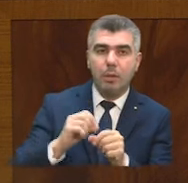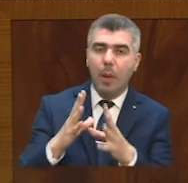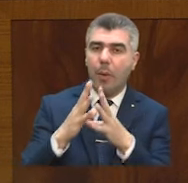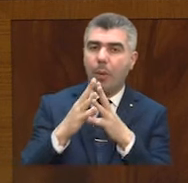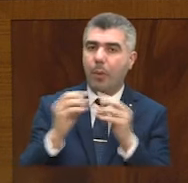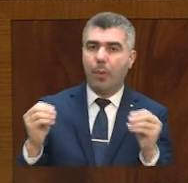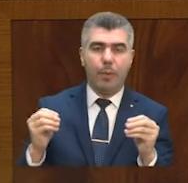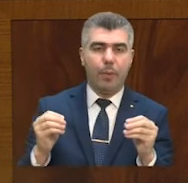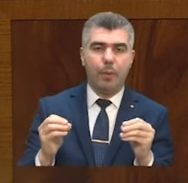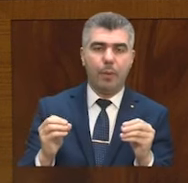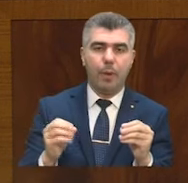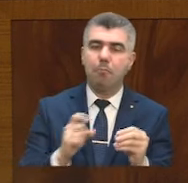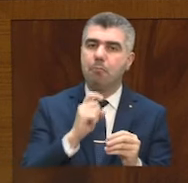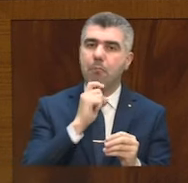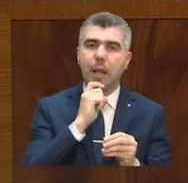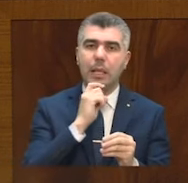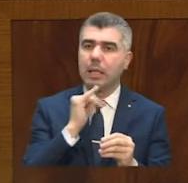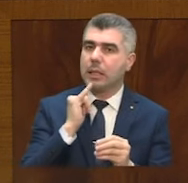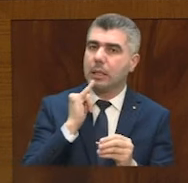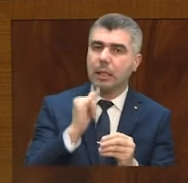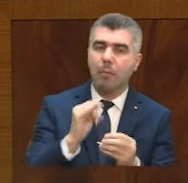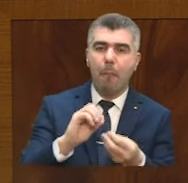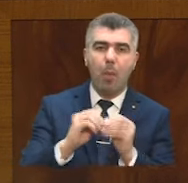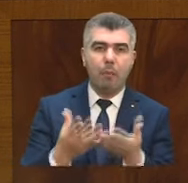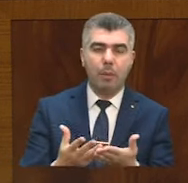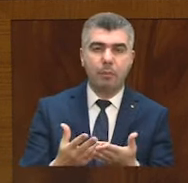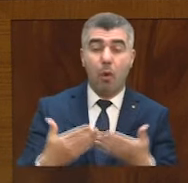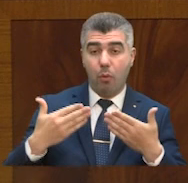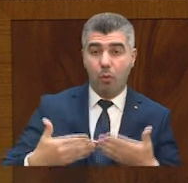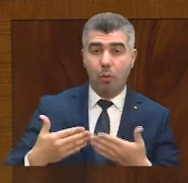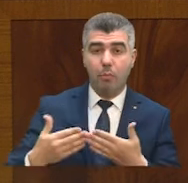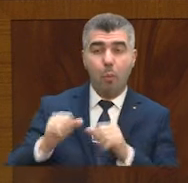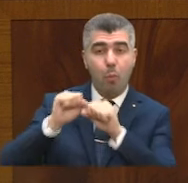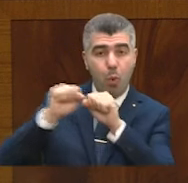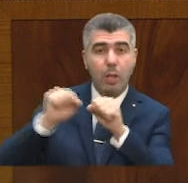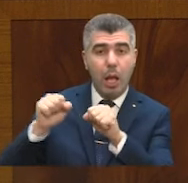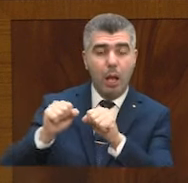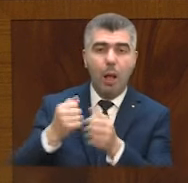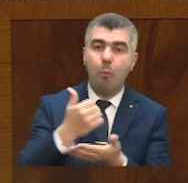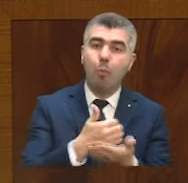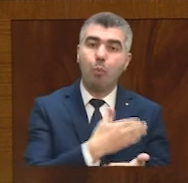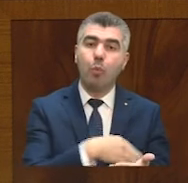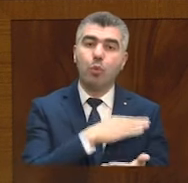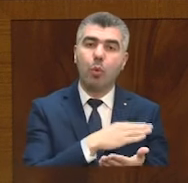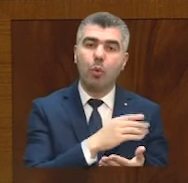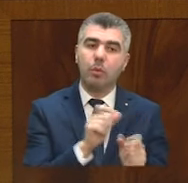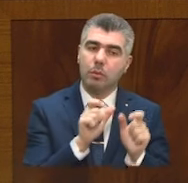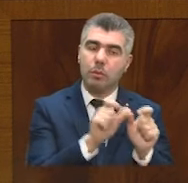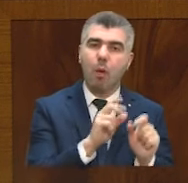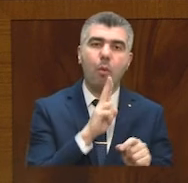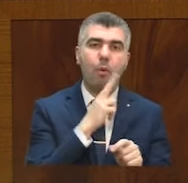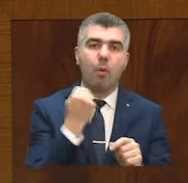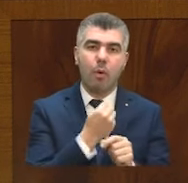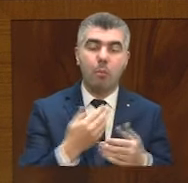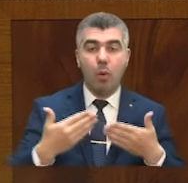كل شيء والازمه باقى مستمره الحراك اللي شهدناه اليوم كتحمل المسؤوليه ديال السيد رئيس الحكومه باكملها اليوم